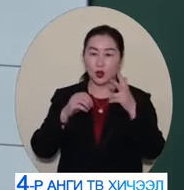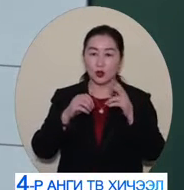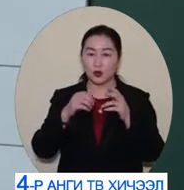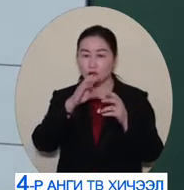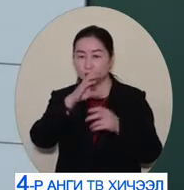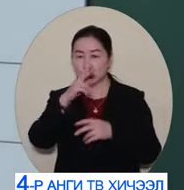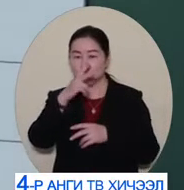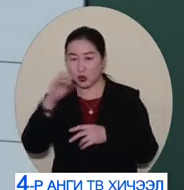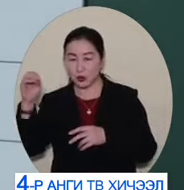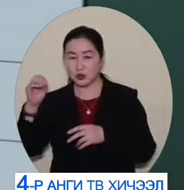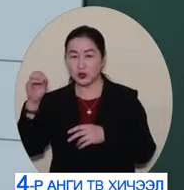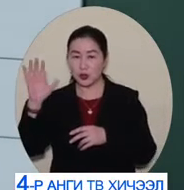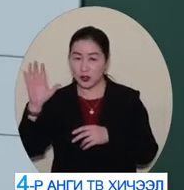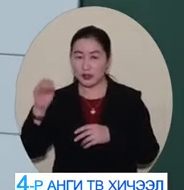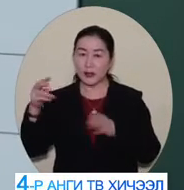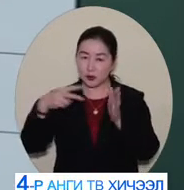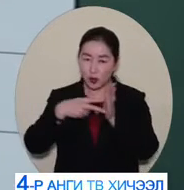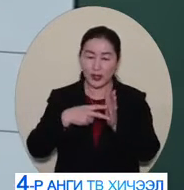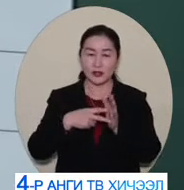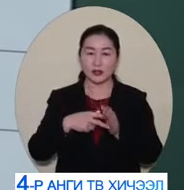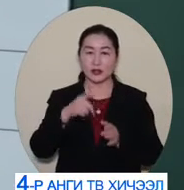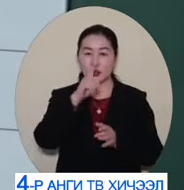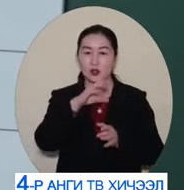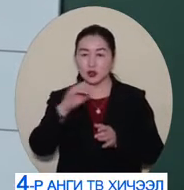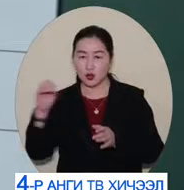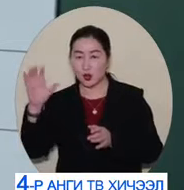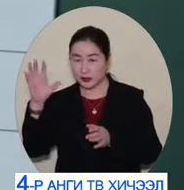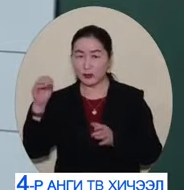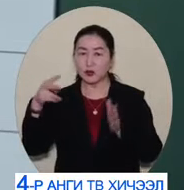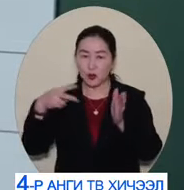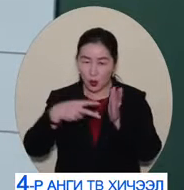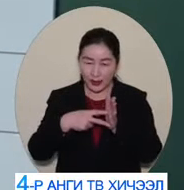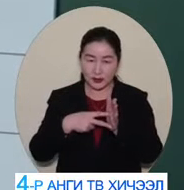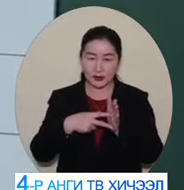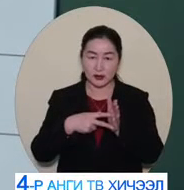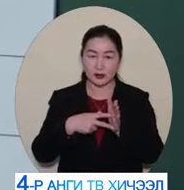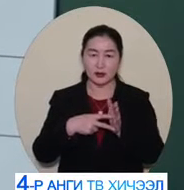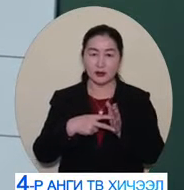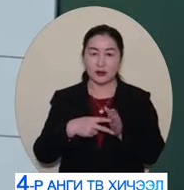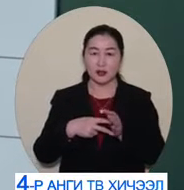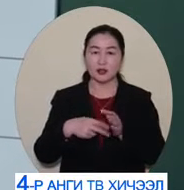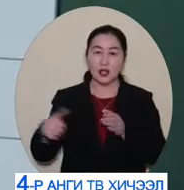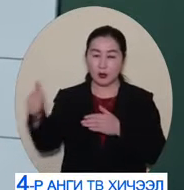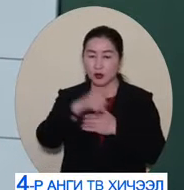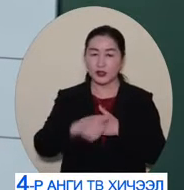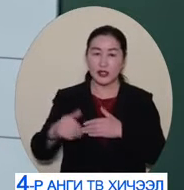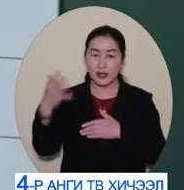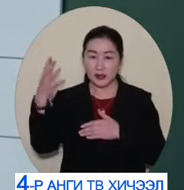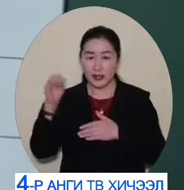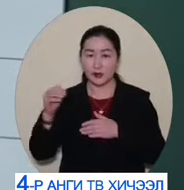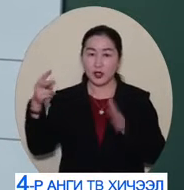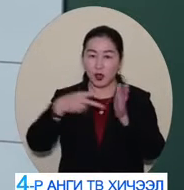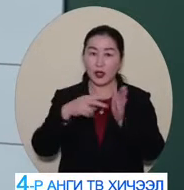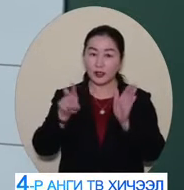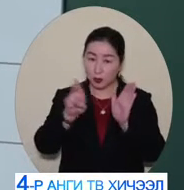ажиглая. 450-д хуваагдана тийм ээ. 300 хуваагдана, 150 хуваагдана, 100 хуваагдана.